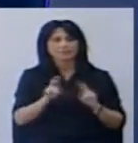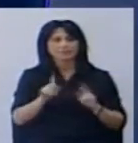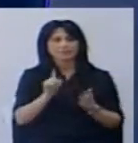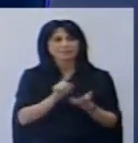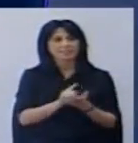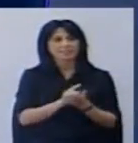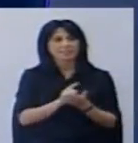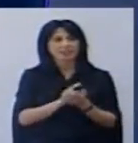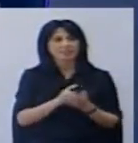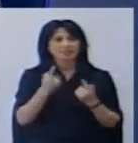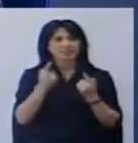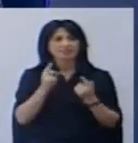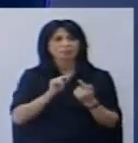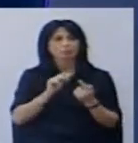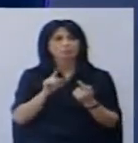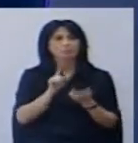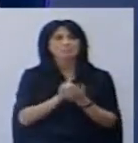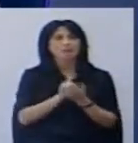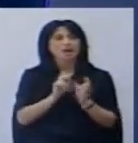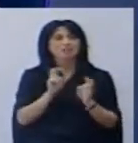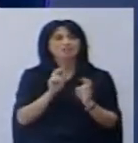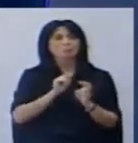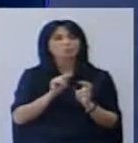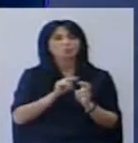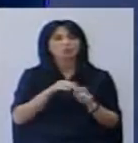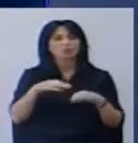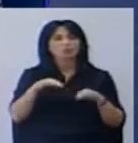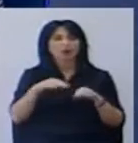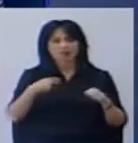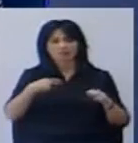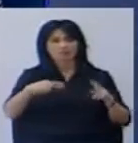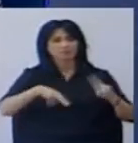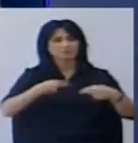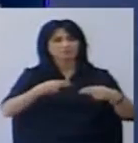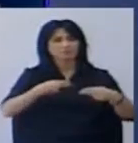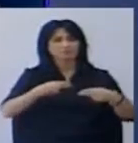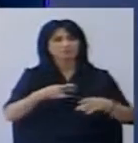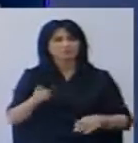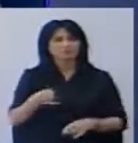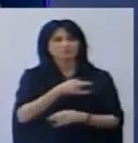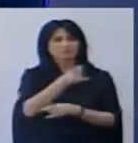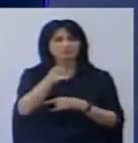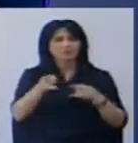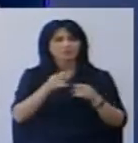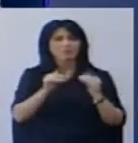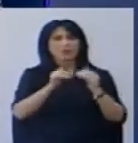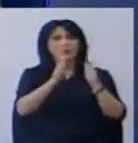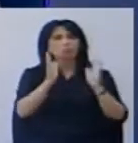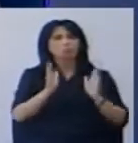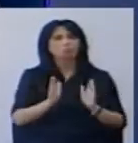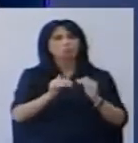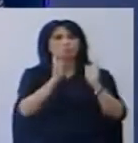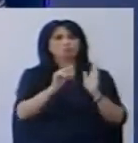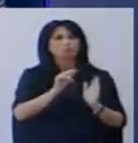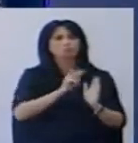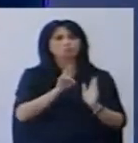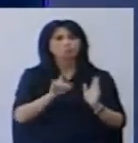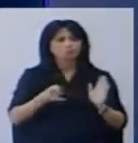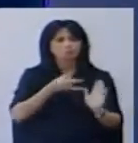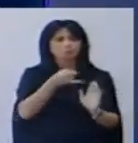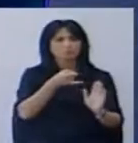Sagadasakhados chinovnikoba, sagadasakhados seriis mankanebit, adgebian egret tsodebel butkebs, anu jikhurebs,